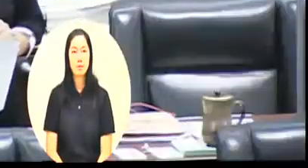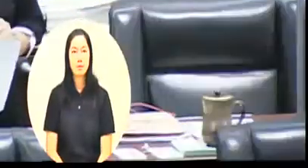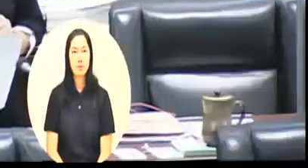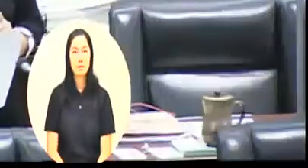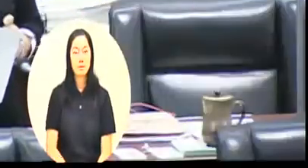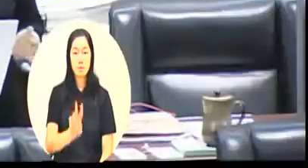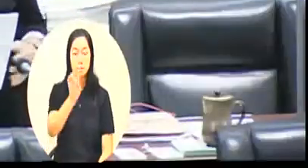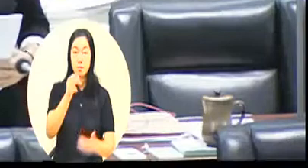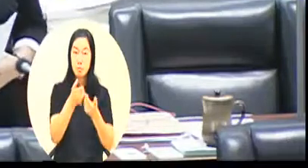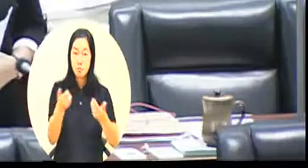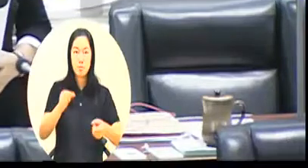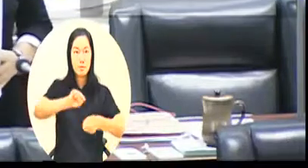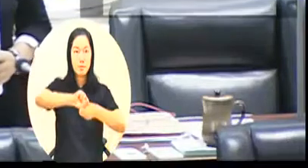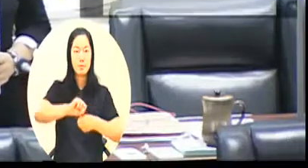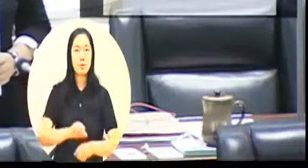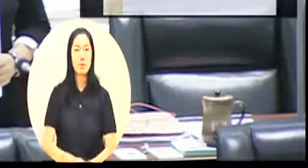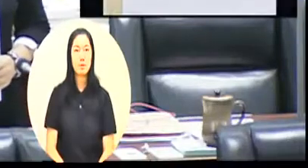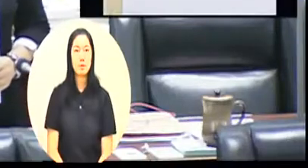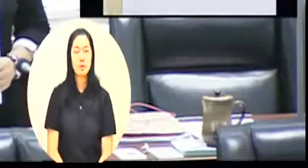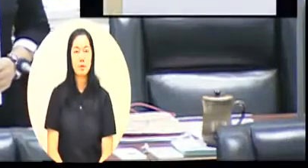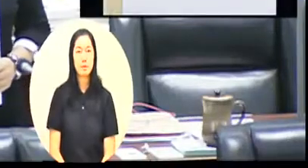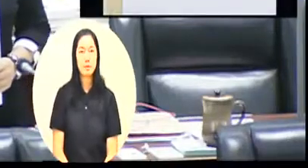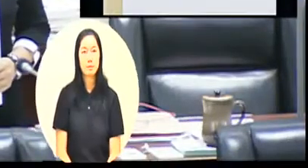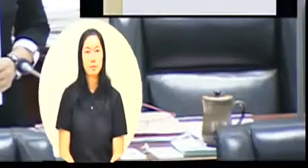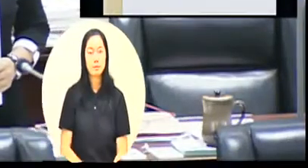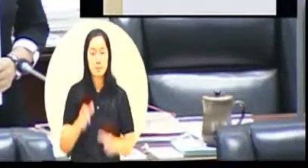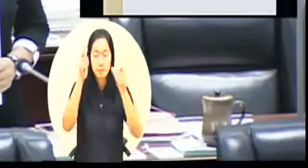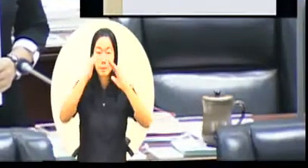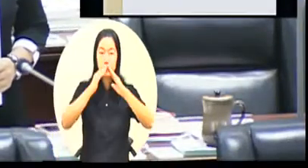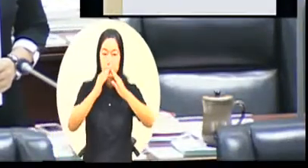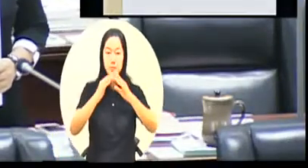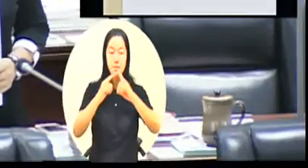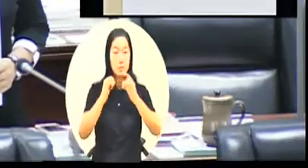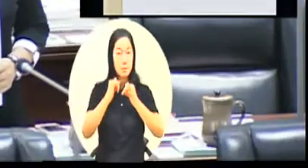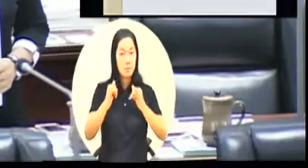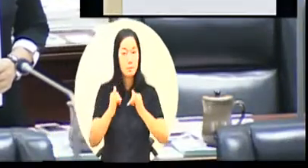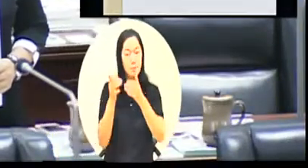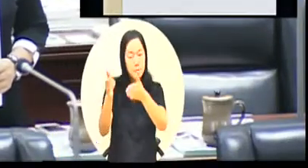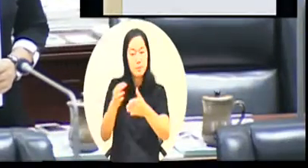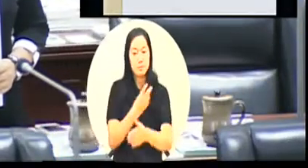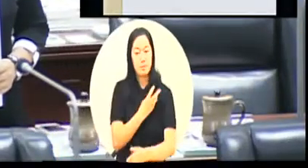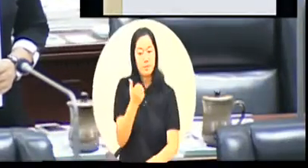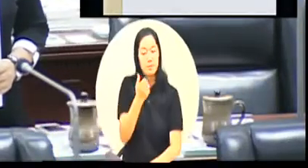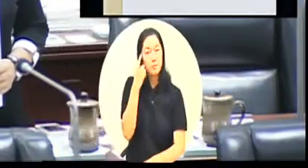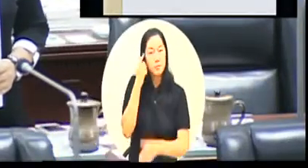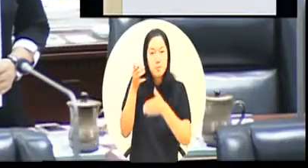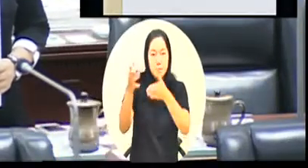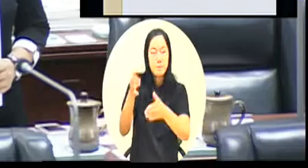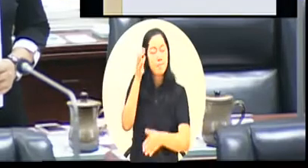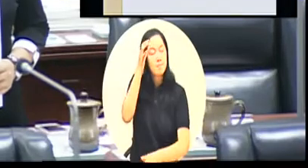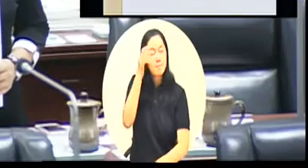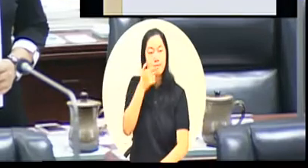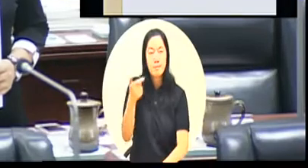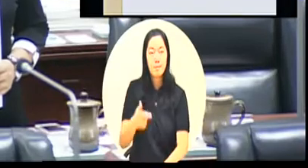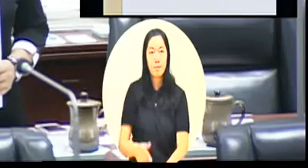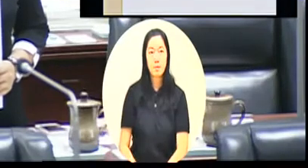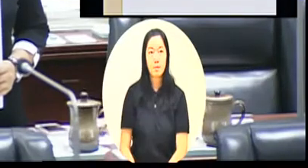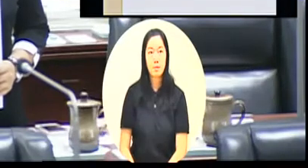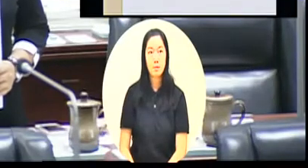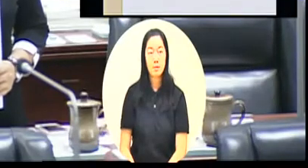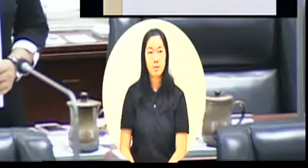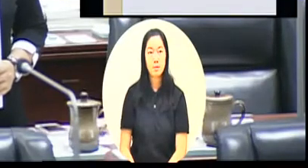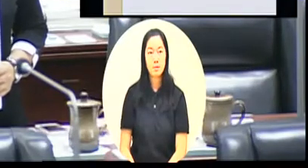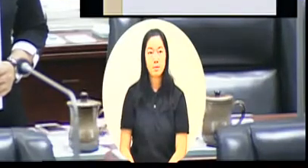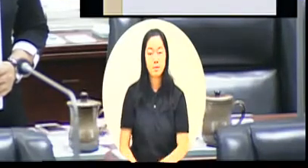好，请再给2分钟。 我想高雄市民对我们赵局长都有很大的期待了哈。那高雄市美不